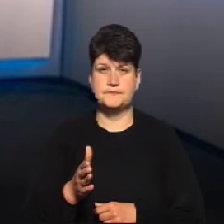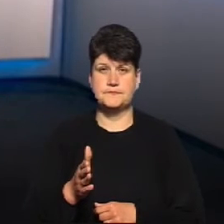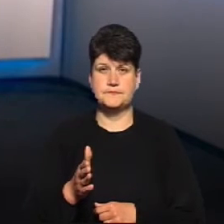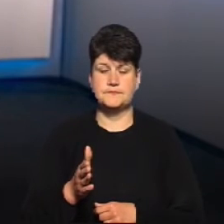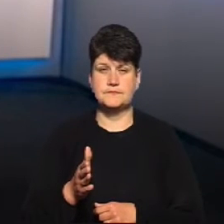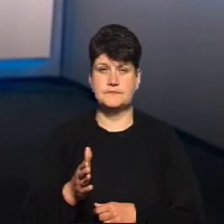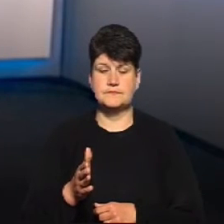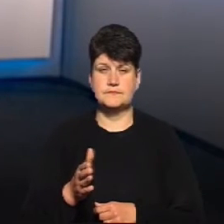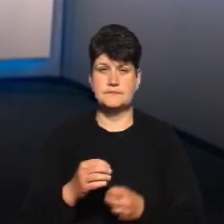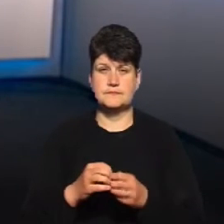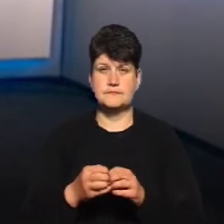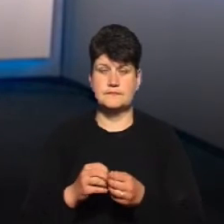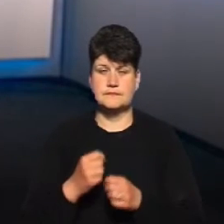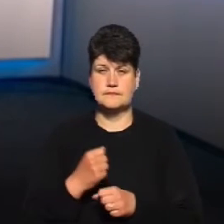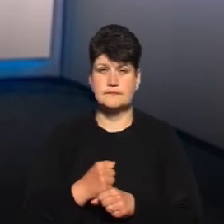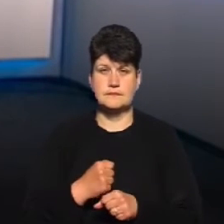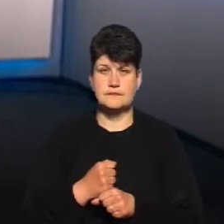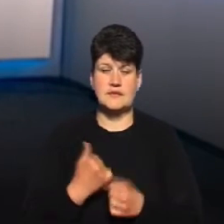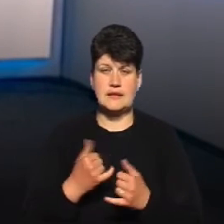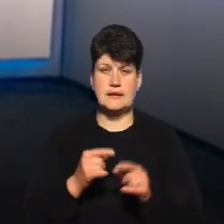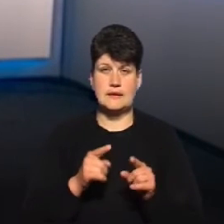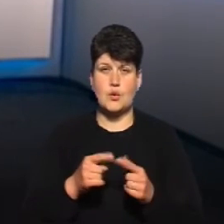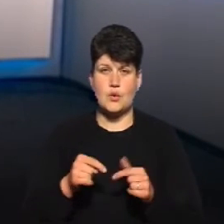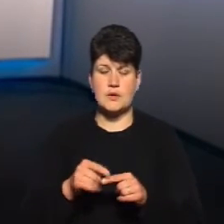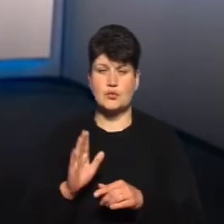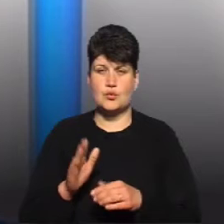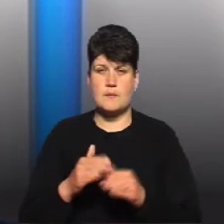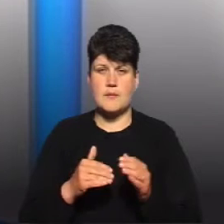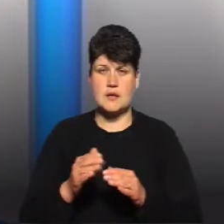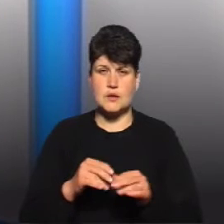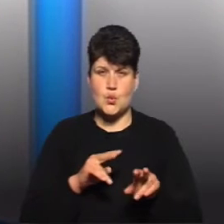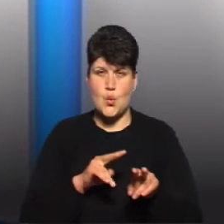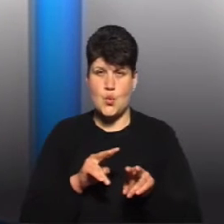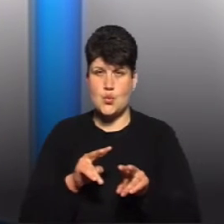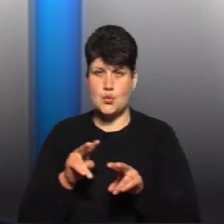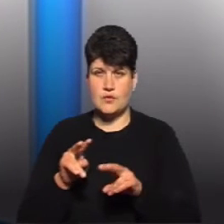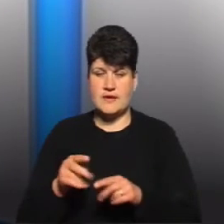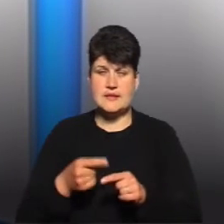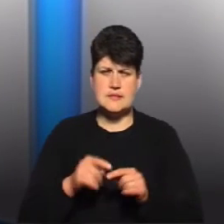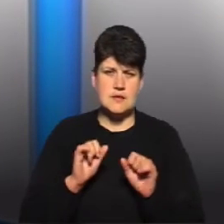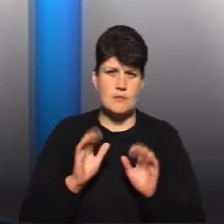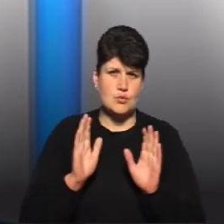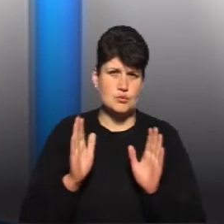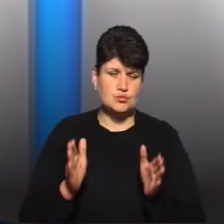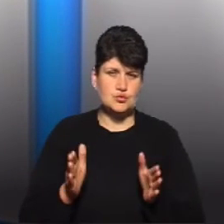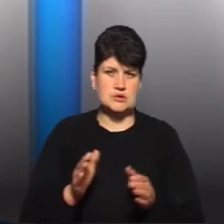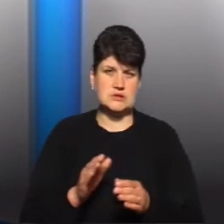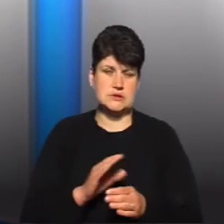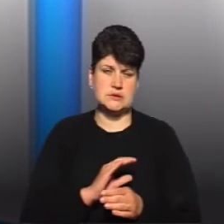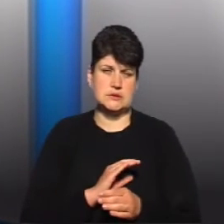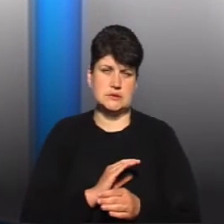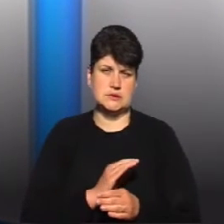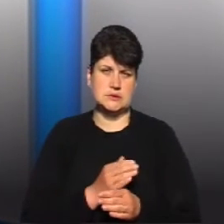напружена, скажімо так, робота для тих органів, які будуть практично контролювати, так, тобто це може бути для певних силовиків, скажімо так, більше